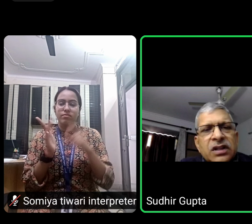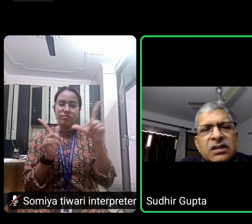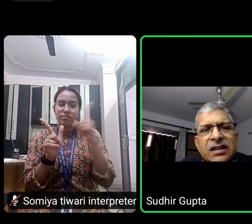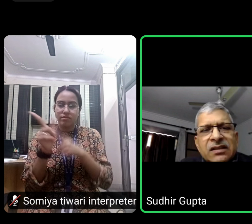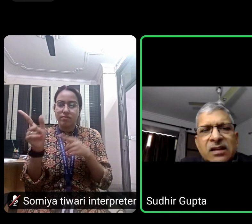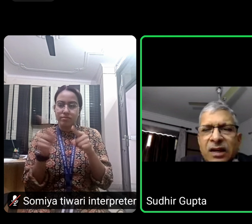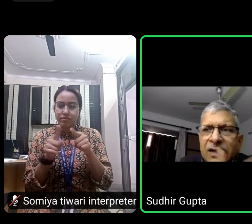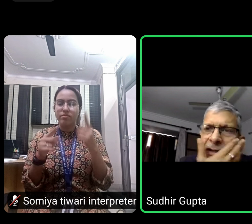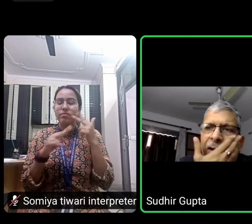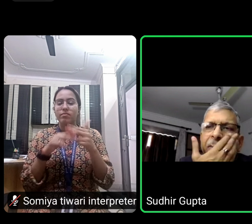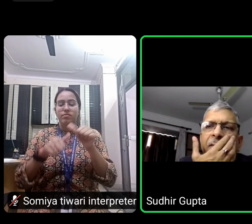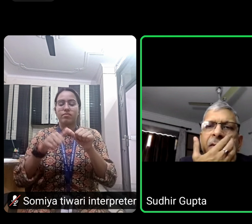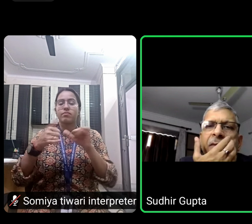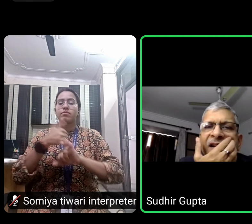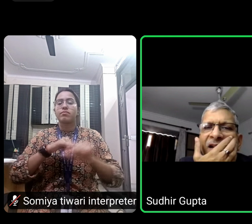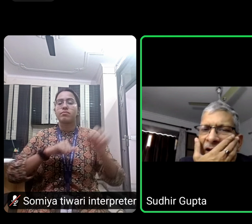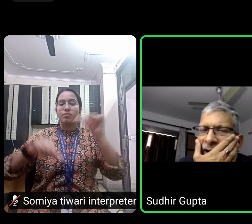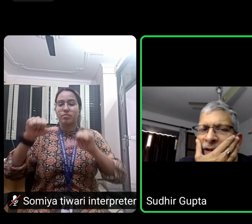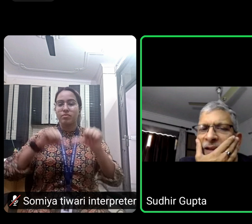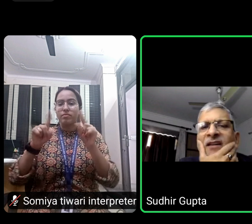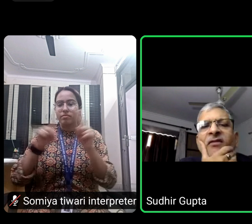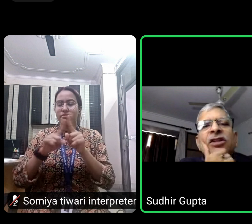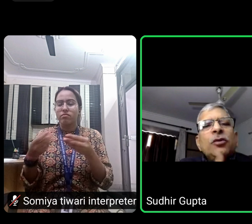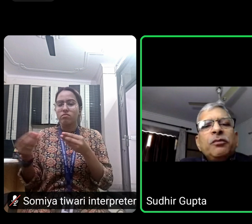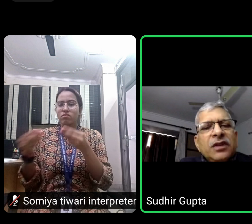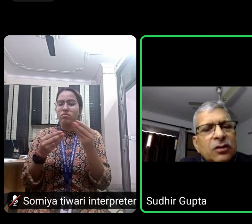जो कि साइंस हमें आजकल प्रोवाइड कर रही